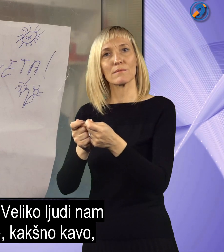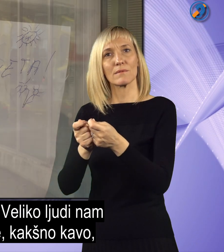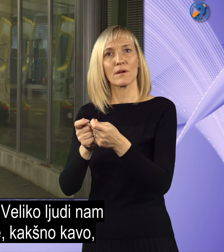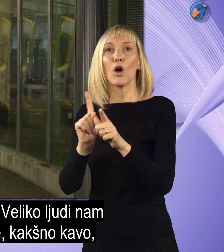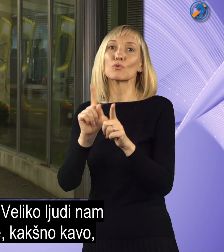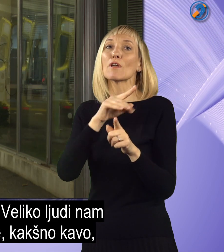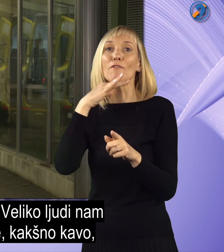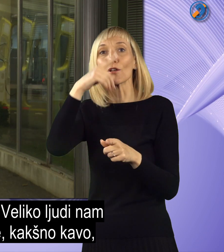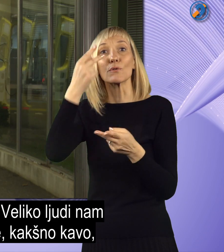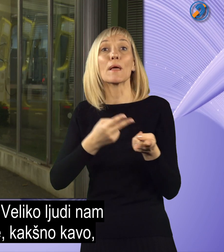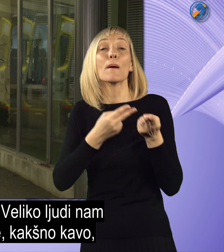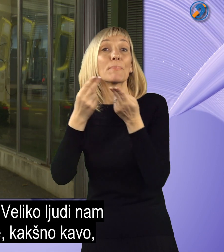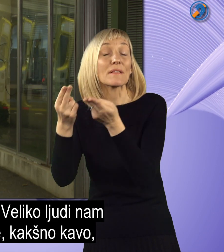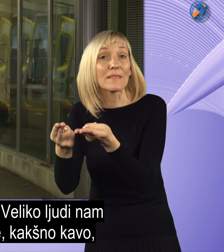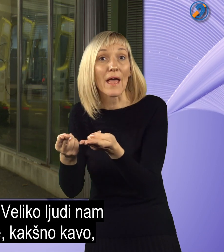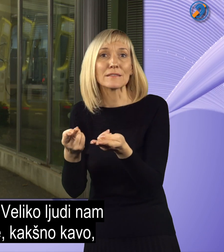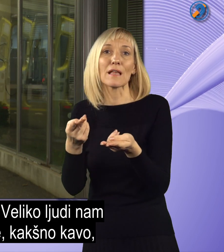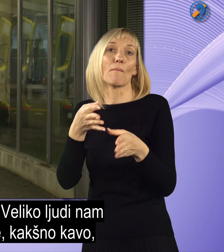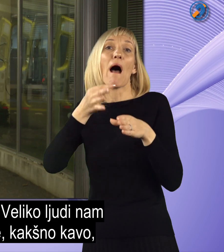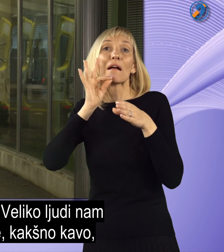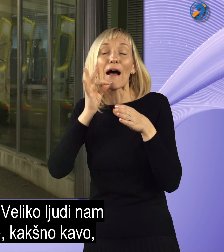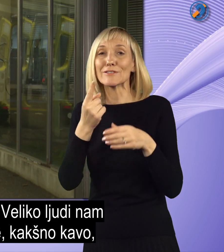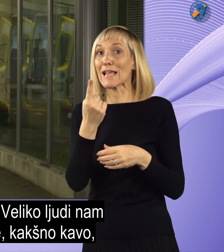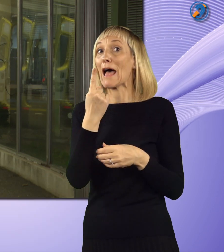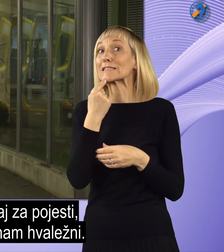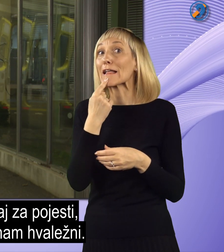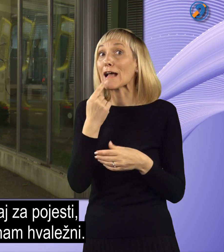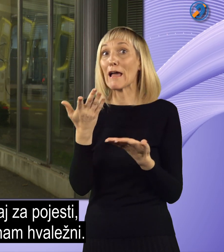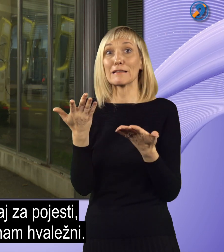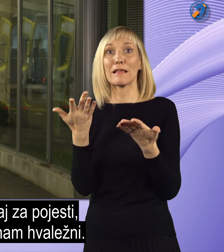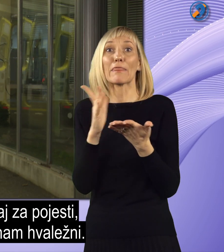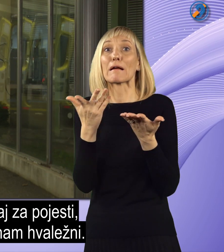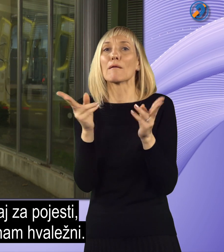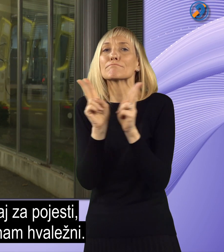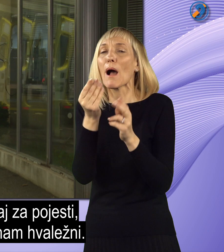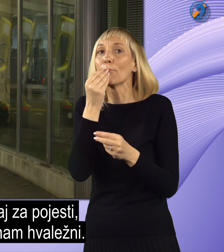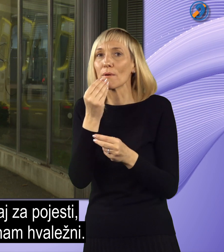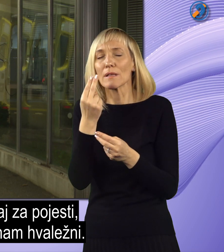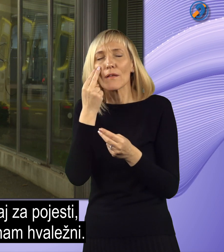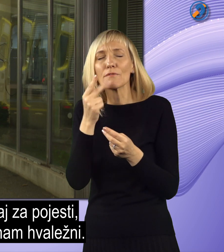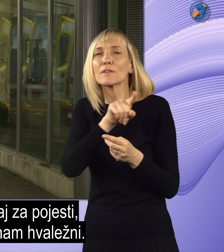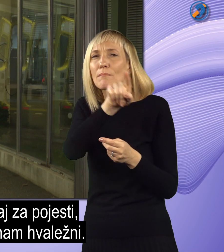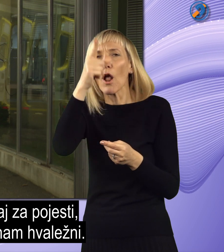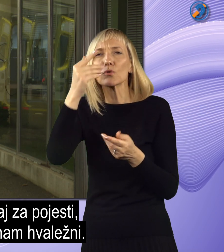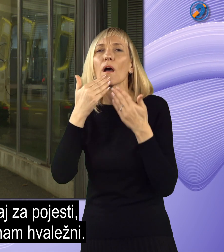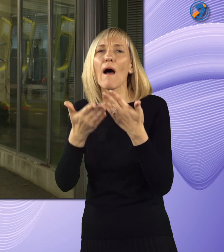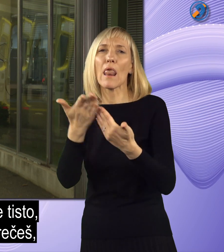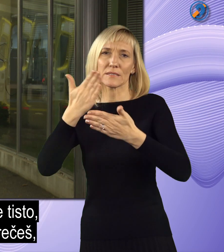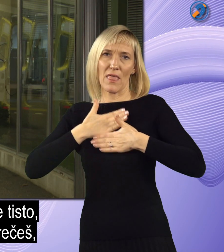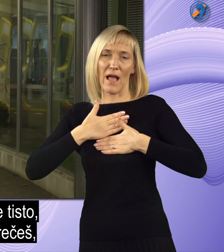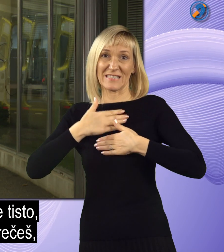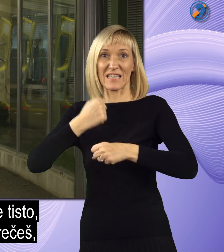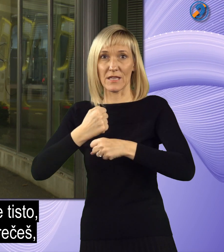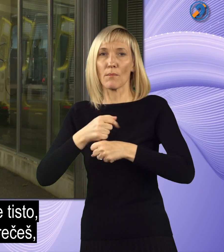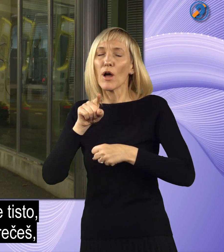nam kaj prinese, mogoče malo kakšno kavo, kakšne sladkarije, kaj za pojesti in vidim, da so nam hvaležni, no in to je